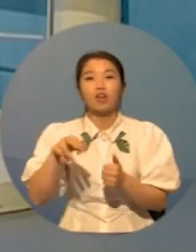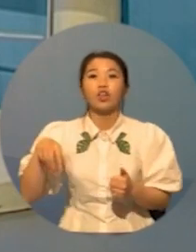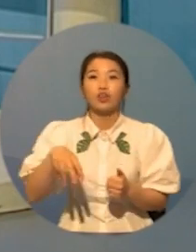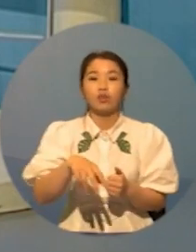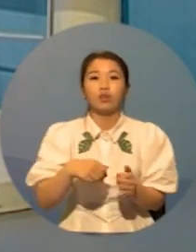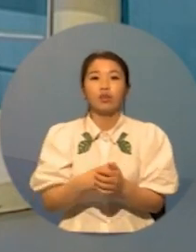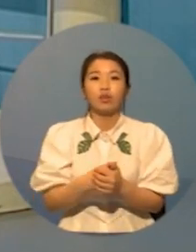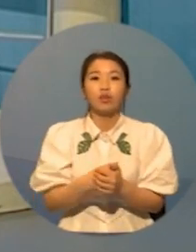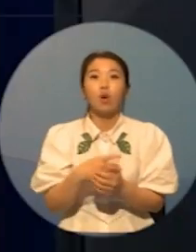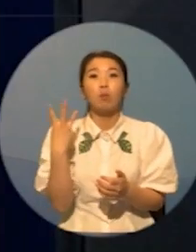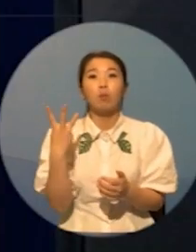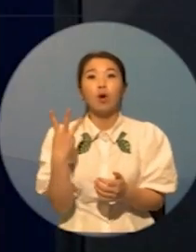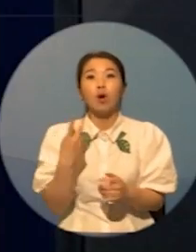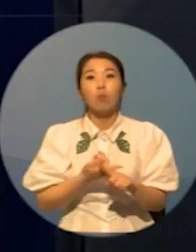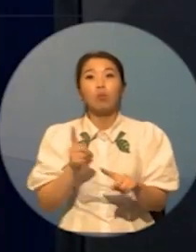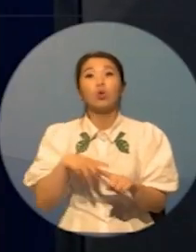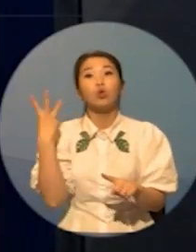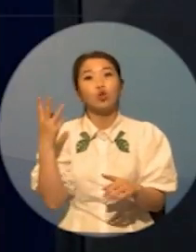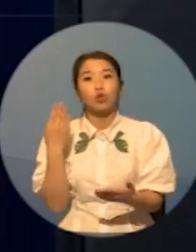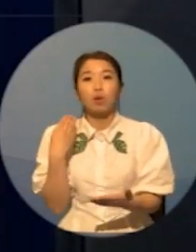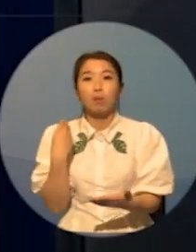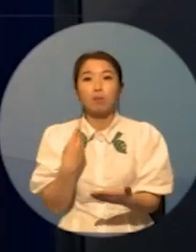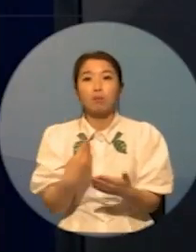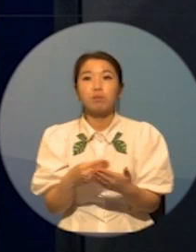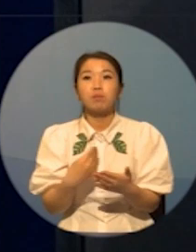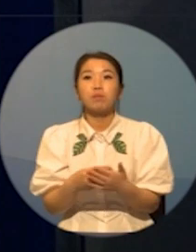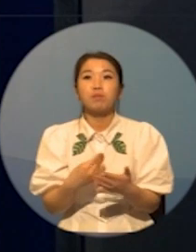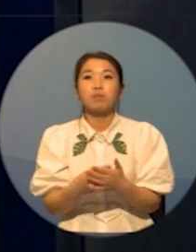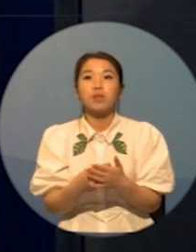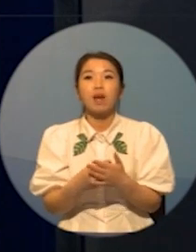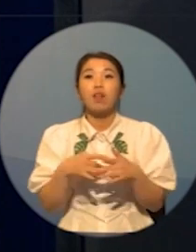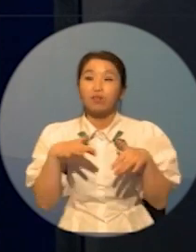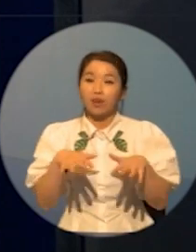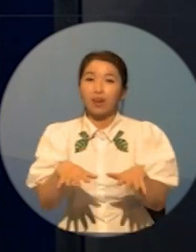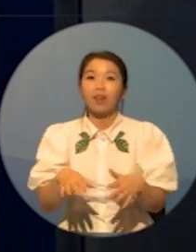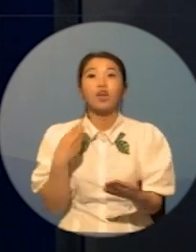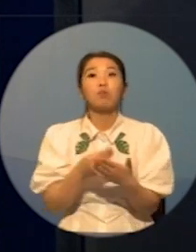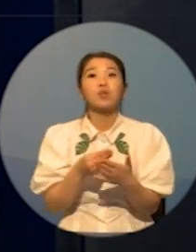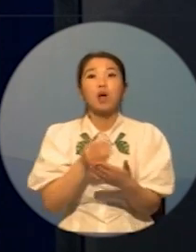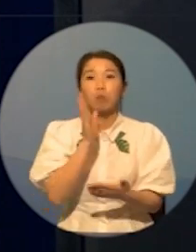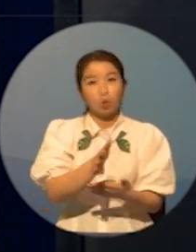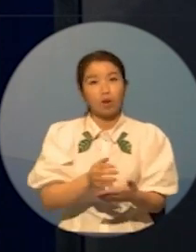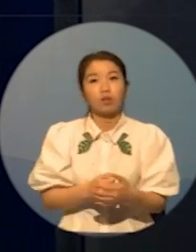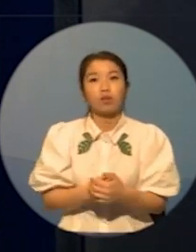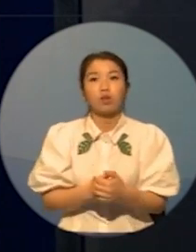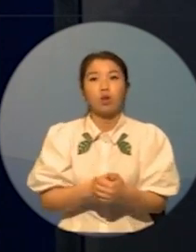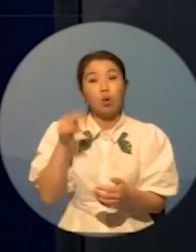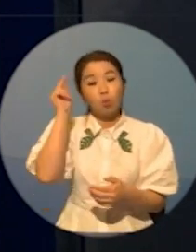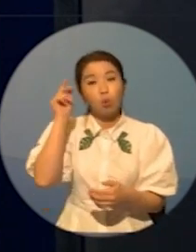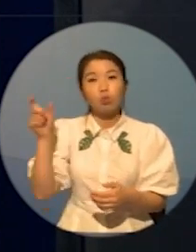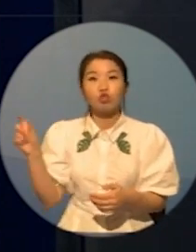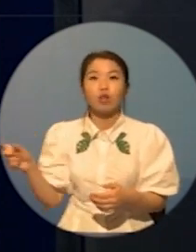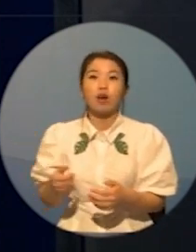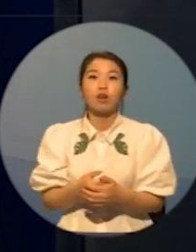айтқан хал фейл, һәм келбетлік фейл, әрекет аты фейллеріне тиесілі мысалдар. Міне, оқушылар, сіздер